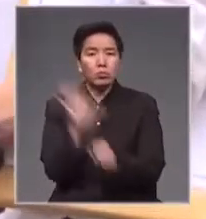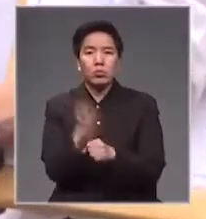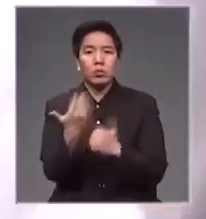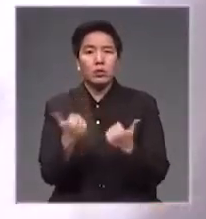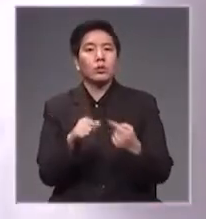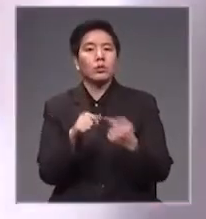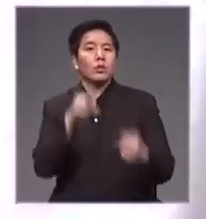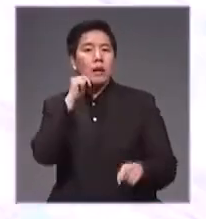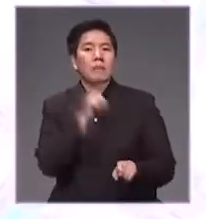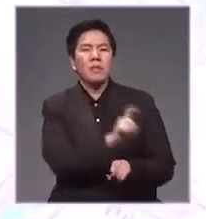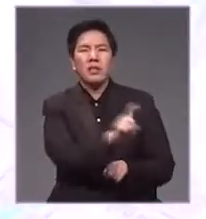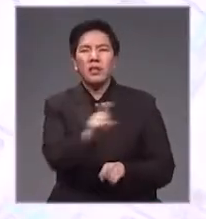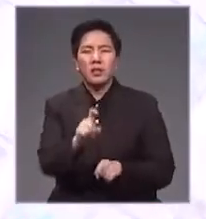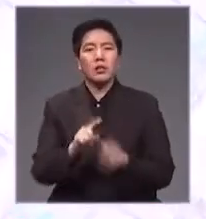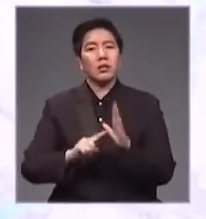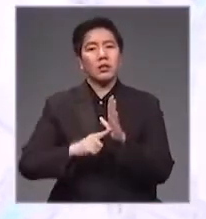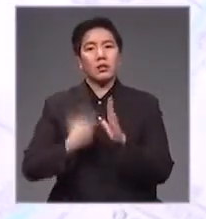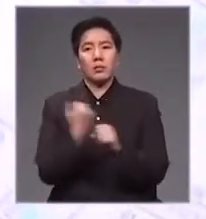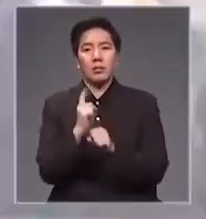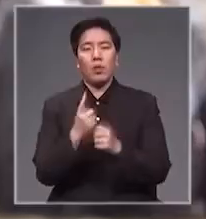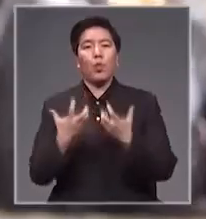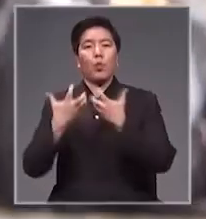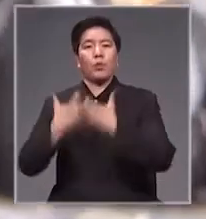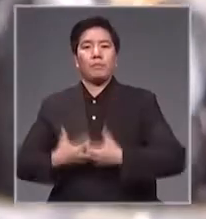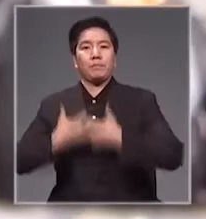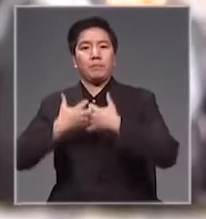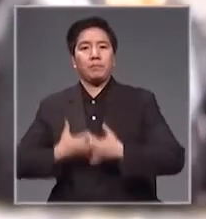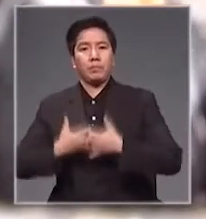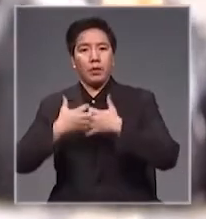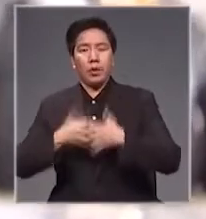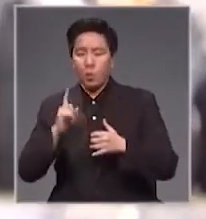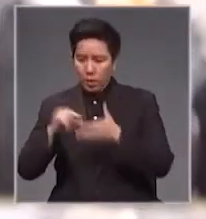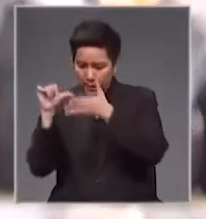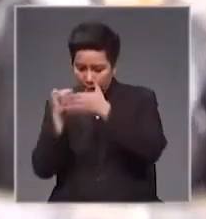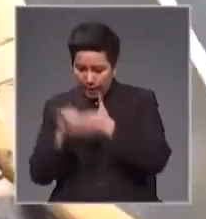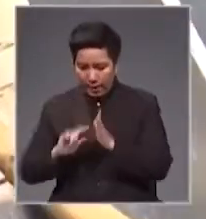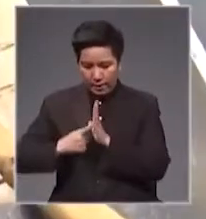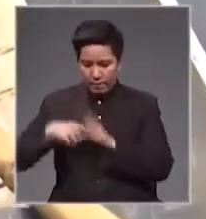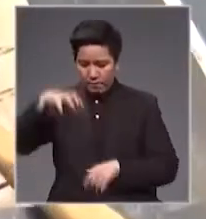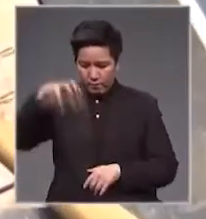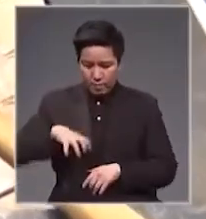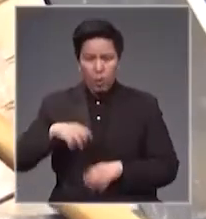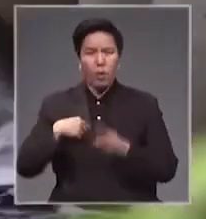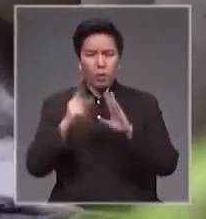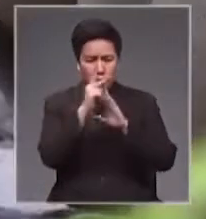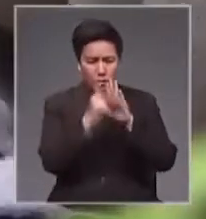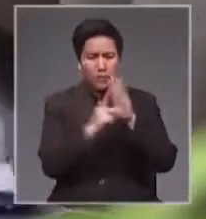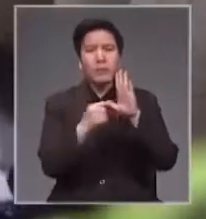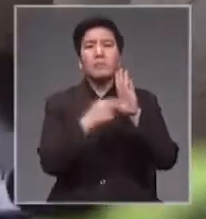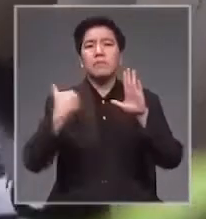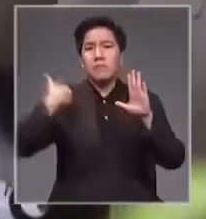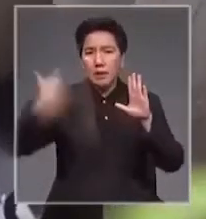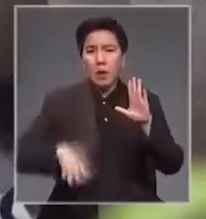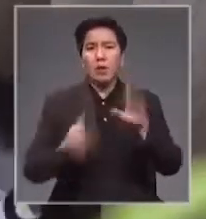เสียปัญหาก็เริ่มจากการประกอบการอุตสาหกรรมต้องกำจัดตั้งแต่ต้นทางกฎหมายทุกฉบับมีอยู่แล้วเราต้องเข้มงวด